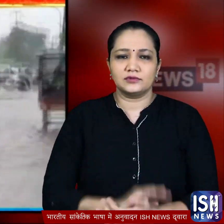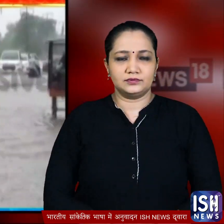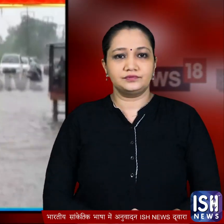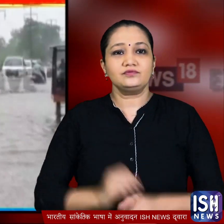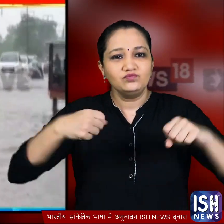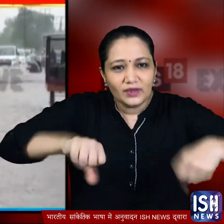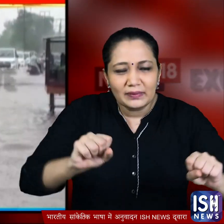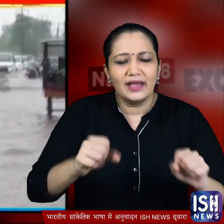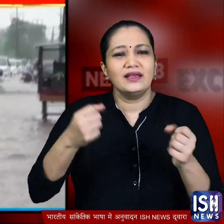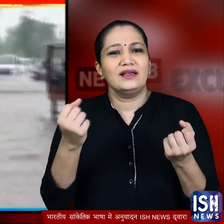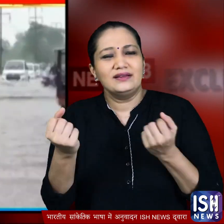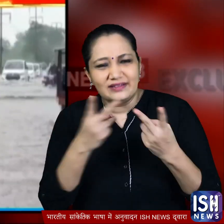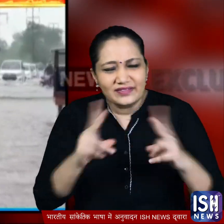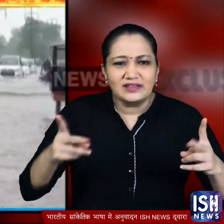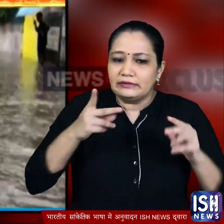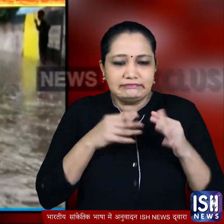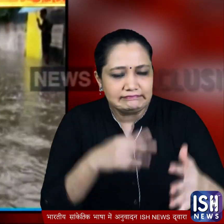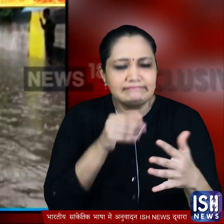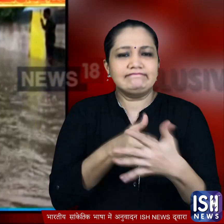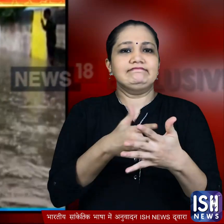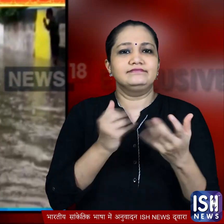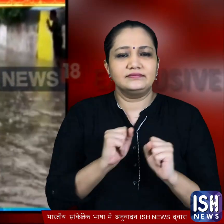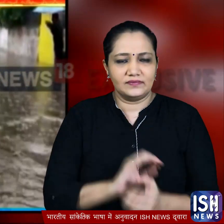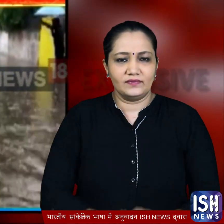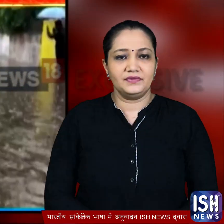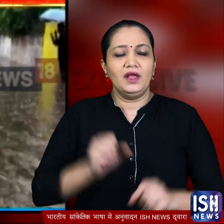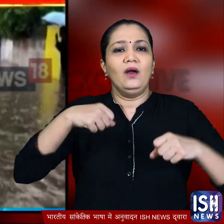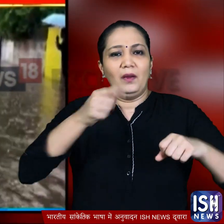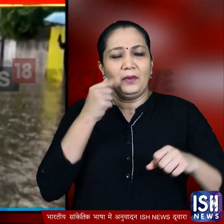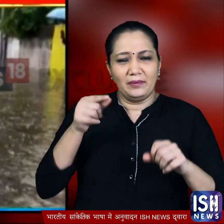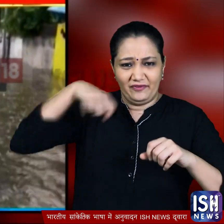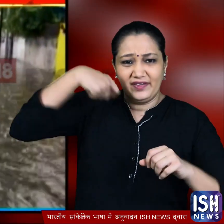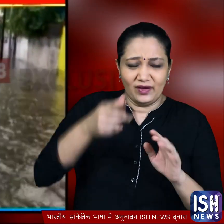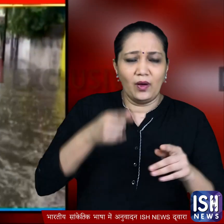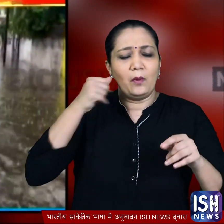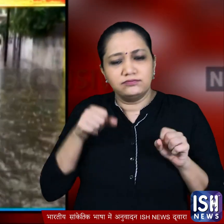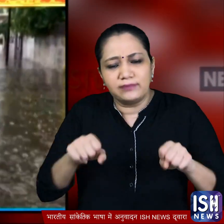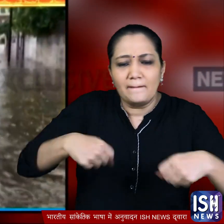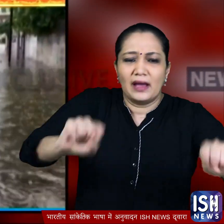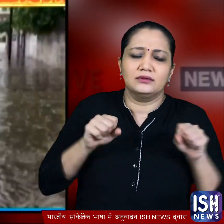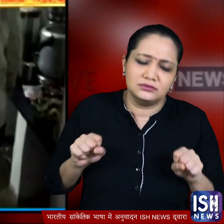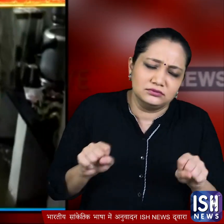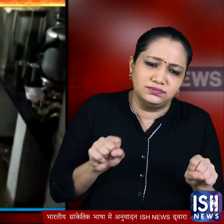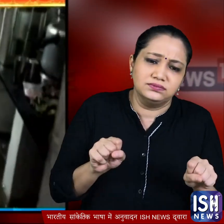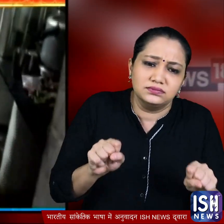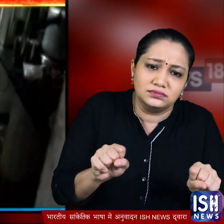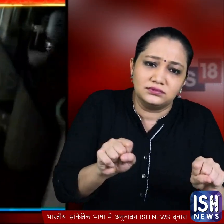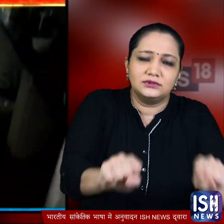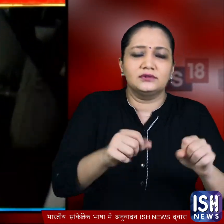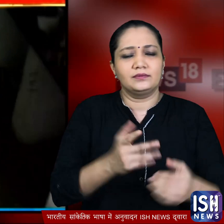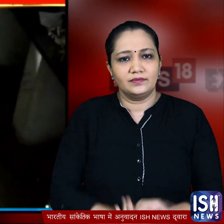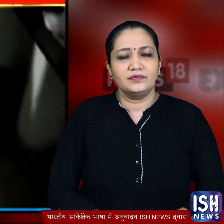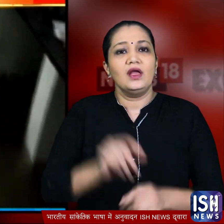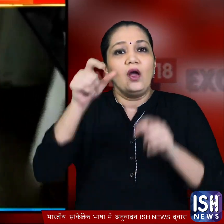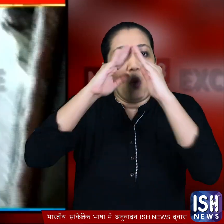गया। मोटरसाइकिल और स्कूटर वाले तो रास्ते में ही फंस गए। सामने आई तस्वीर में एक स्कूटर वाला पानी में अपना स्कूटर घसीटता नजर आया। बारिश का पानी